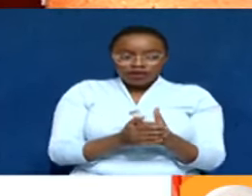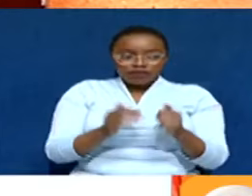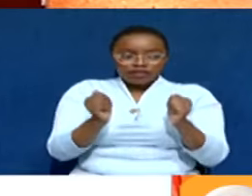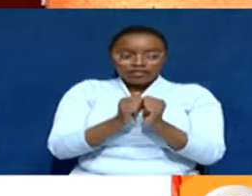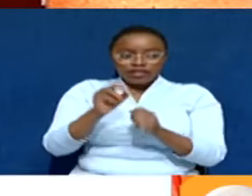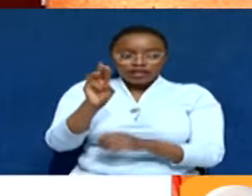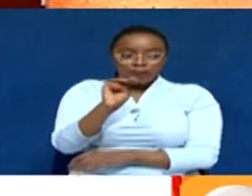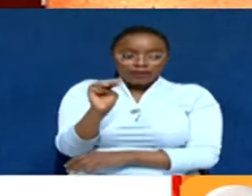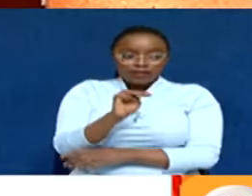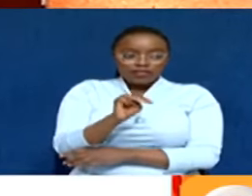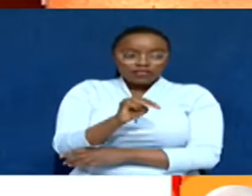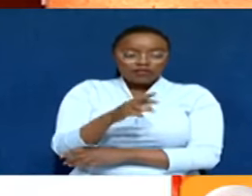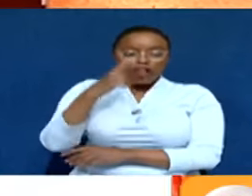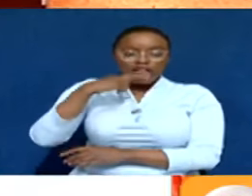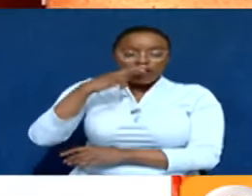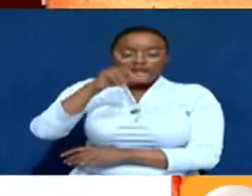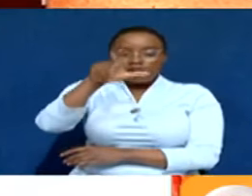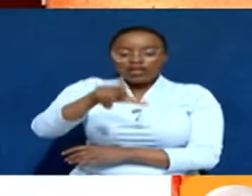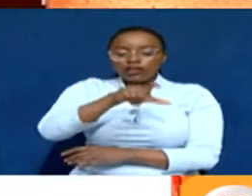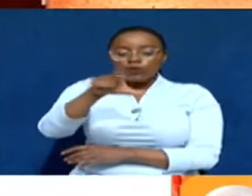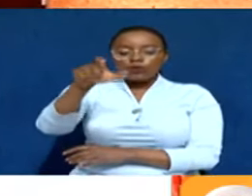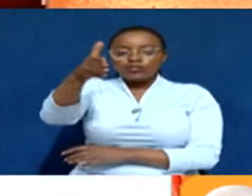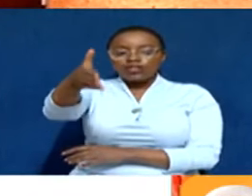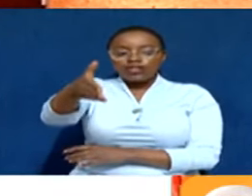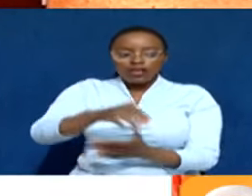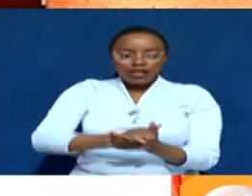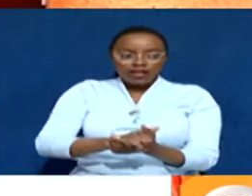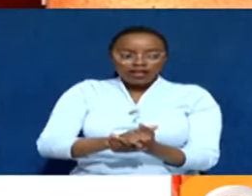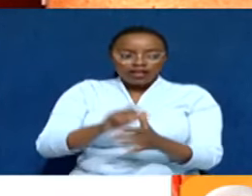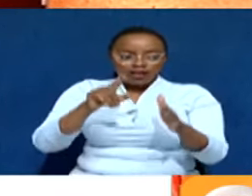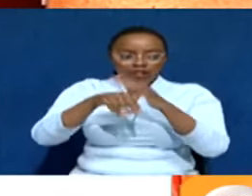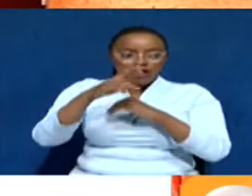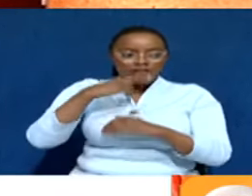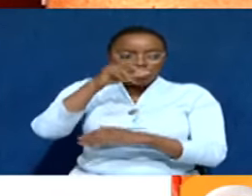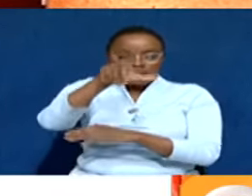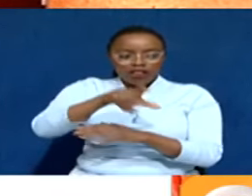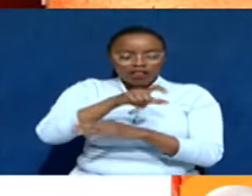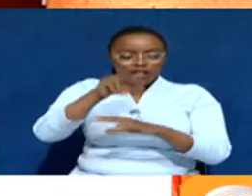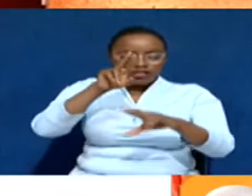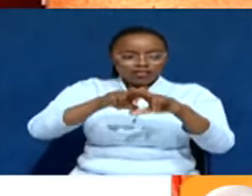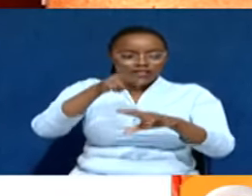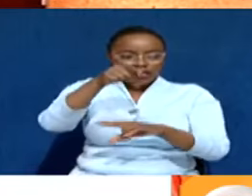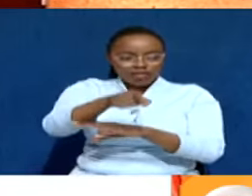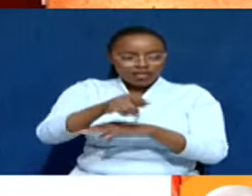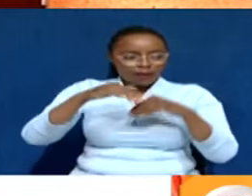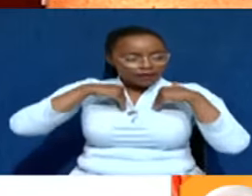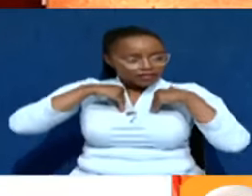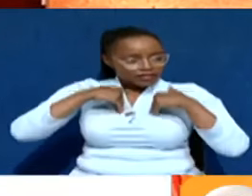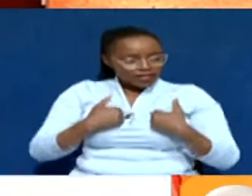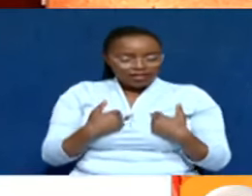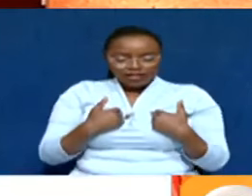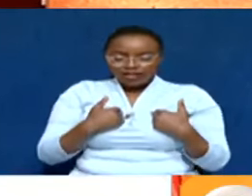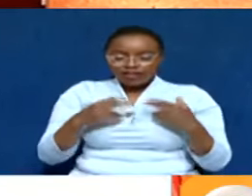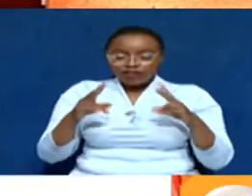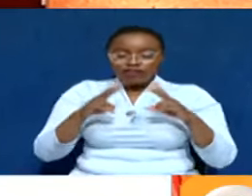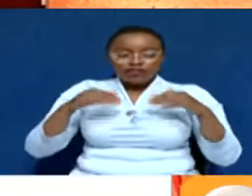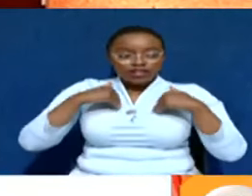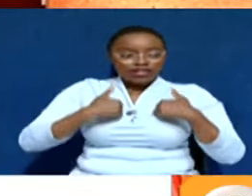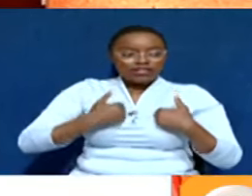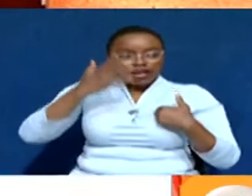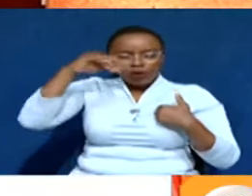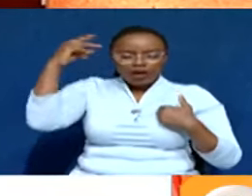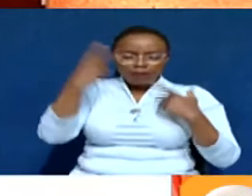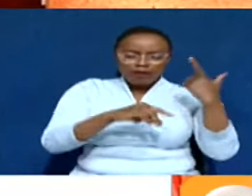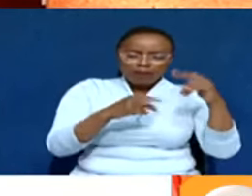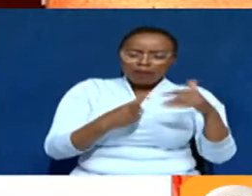10 meters. Red Cross iko pale. Just kuingia kwa Red Cross na kukaa chini. I'm tired. Nilikuwa nimechoka juu nimepigwa